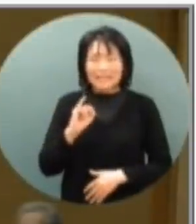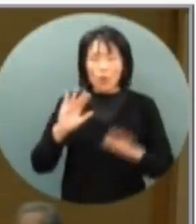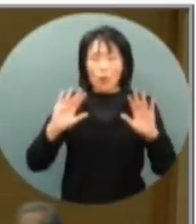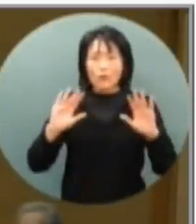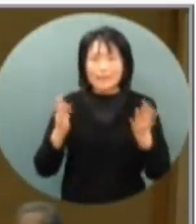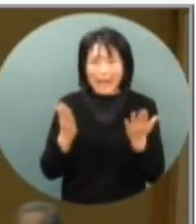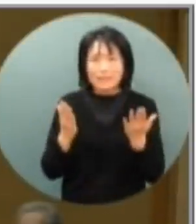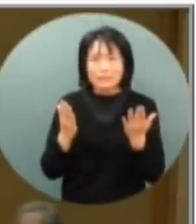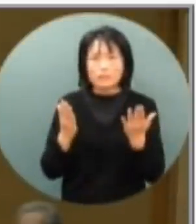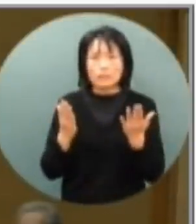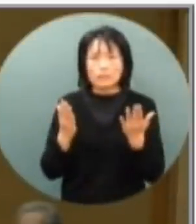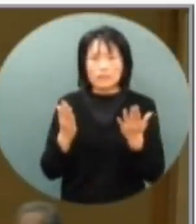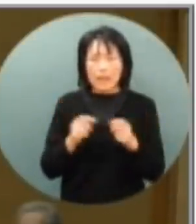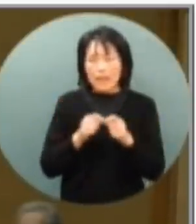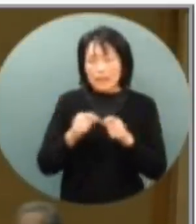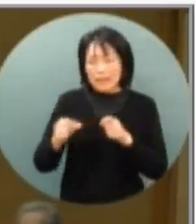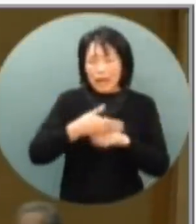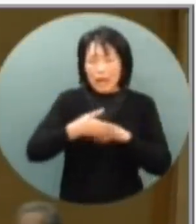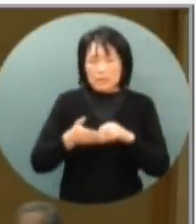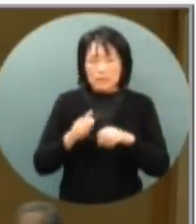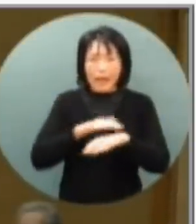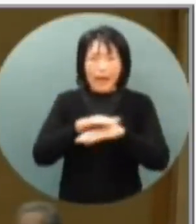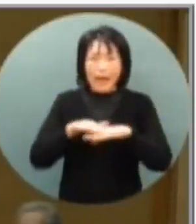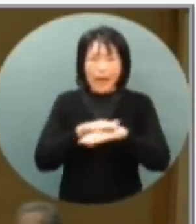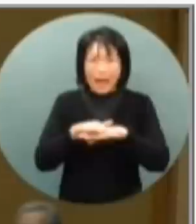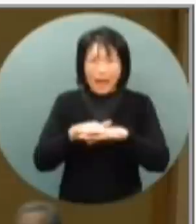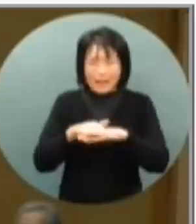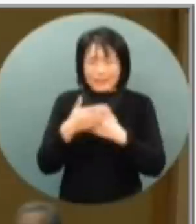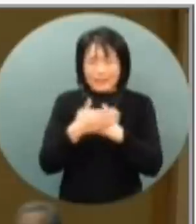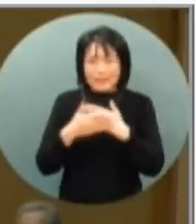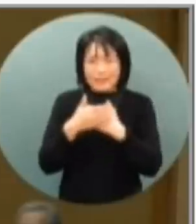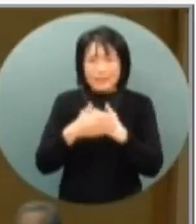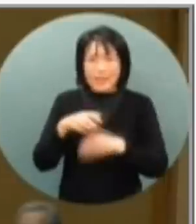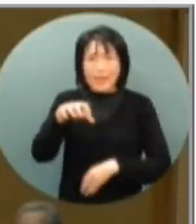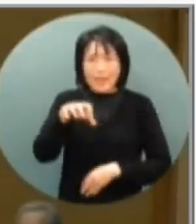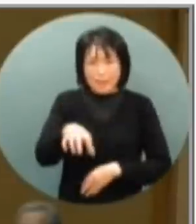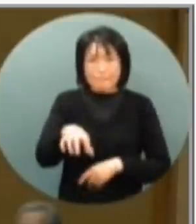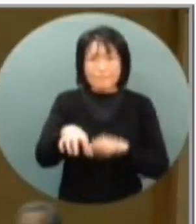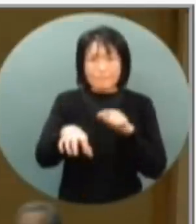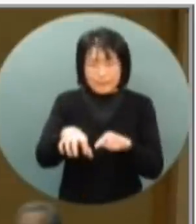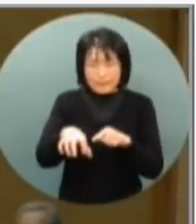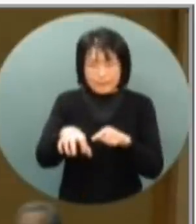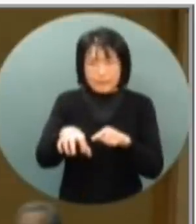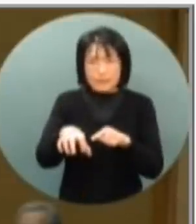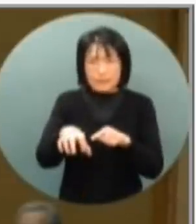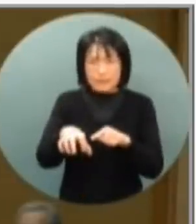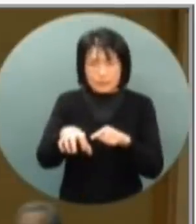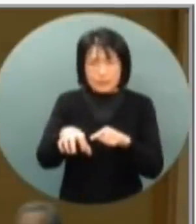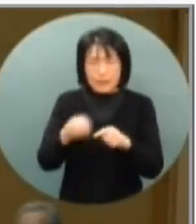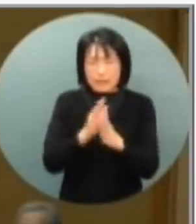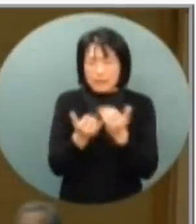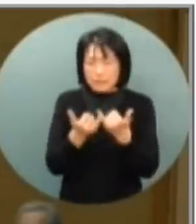長島愛生園に県民から寄付を募って、当時の知事が